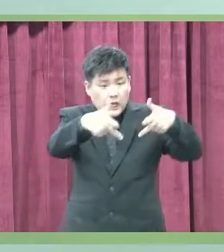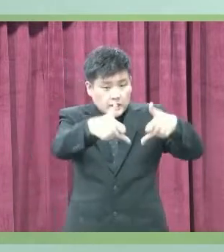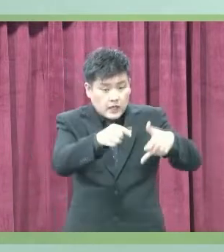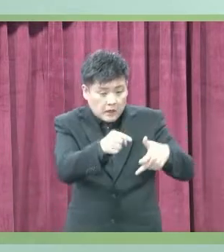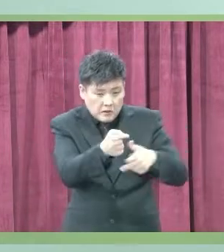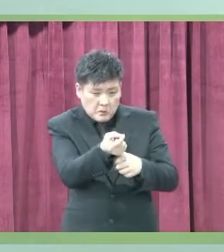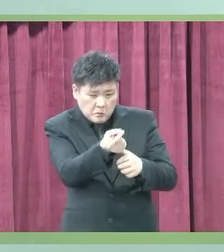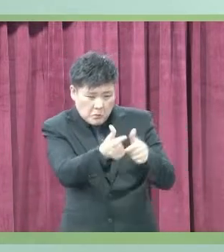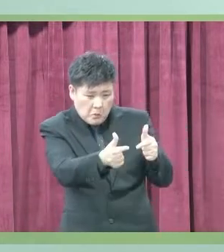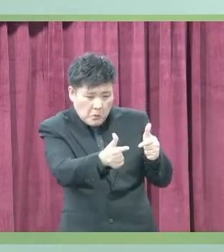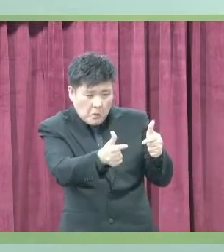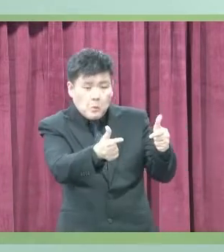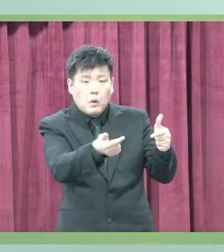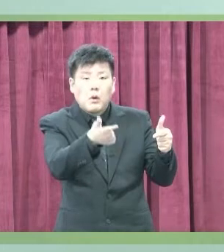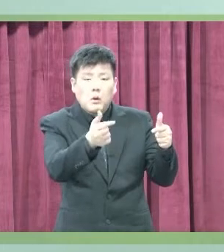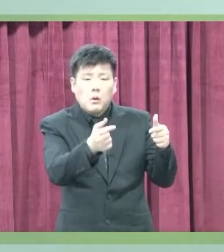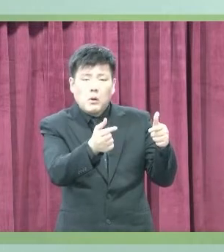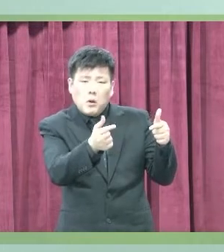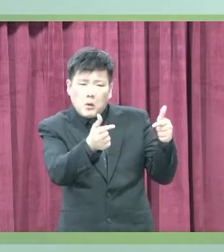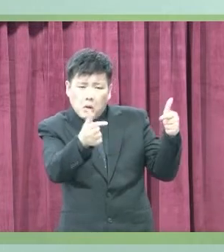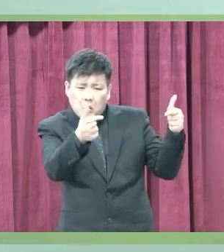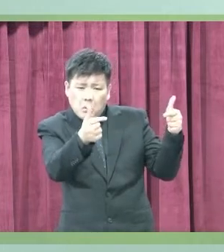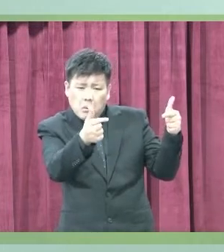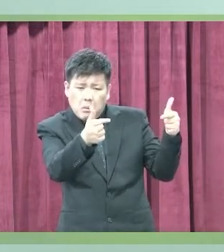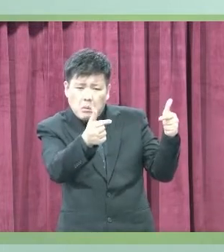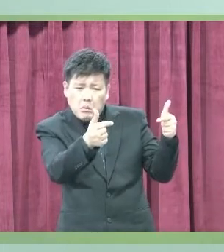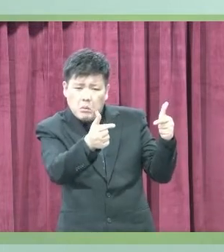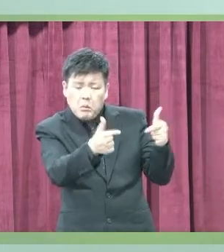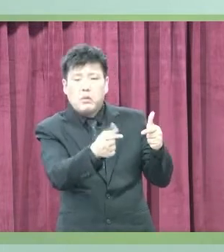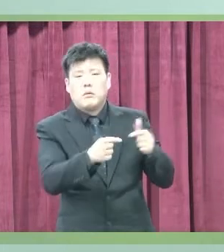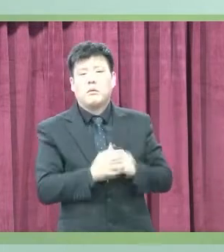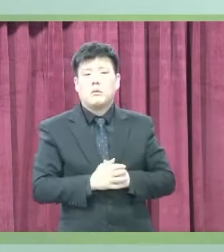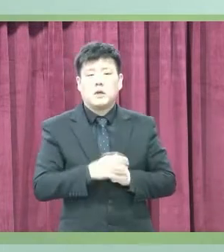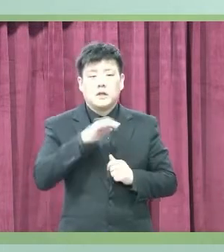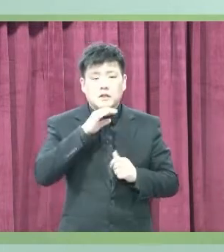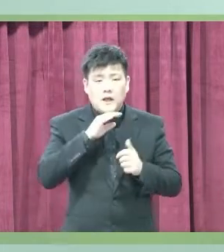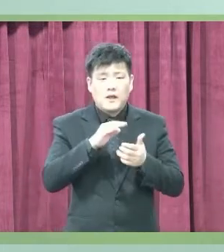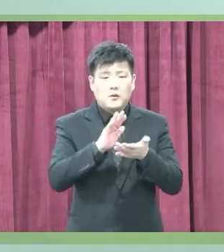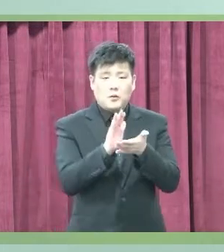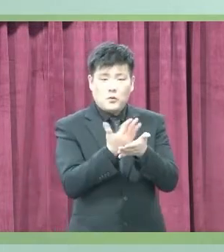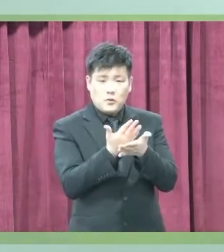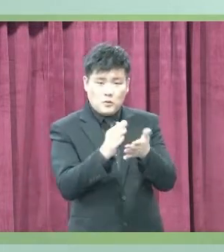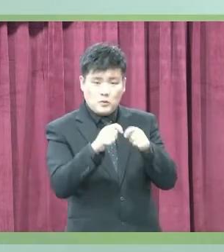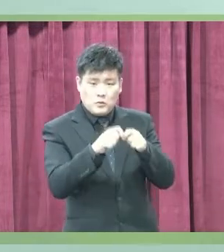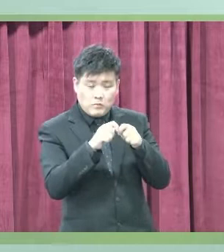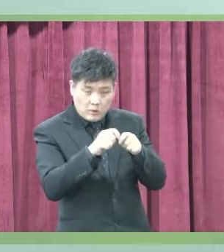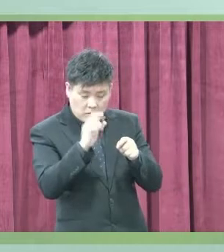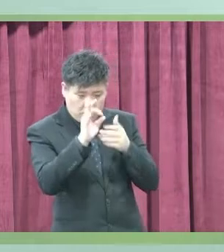아주 미세하지만 감소하고 있음을 보이고 있습니다. 연령 표준화에서도 비슷한 양상을 보이고